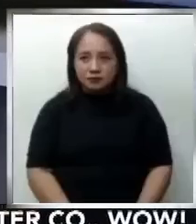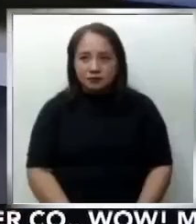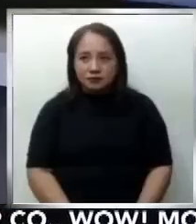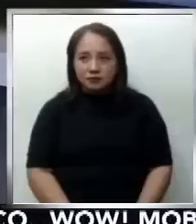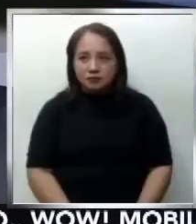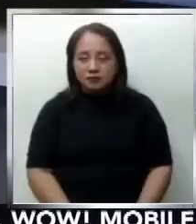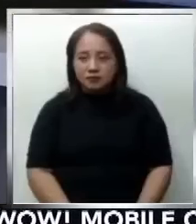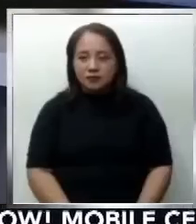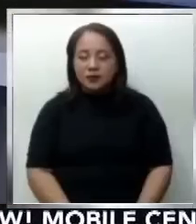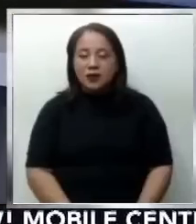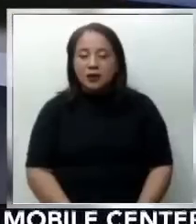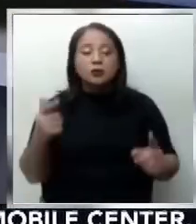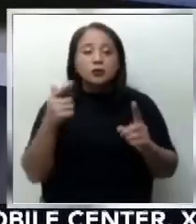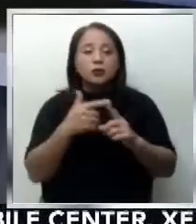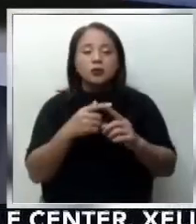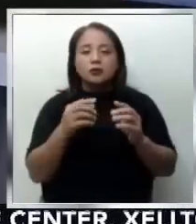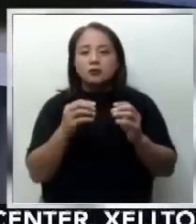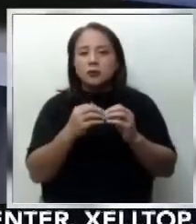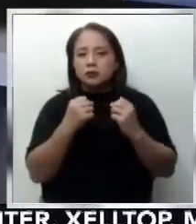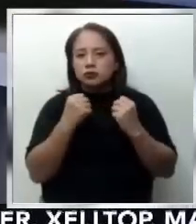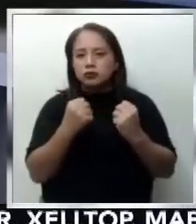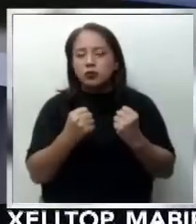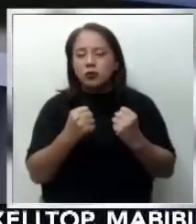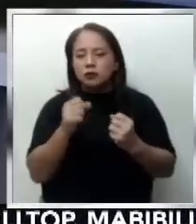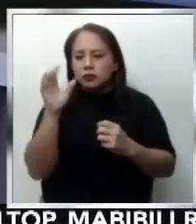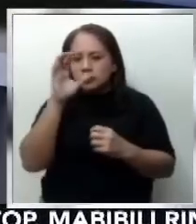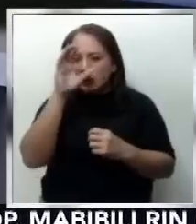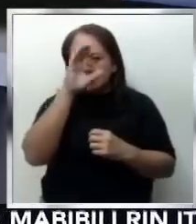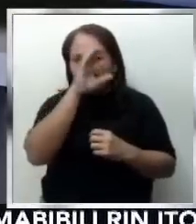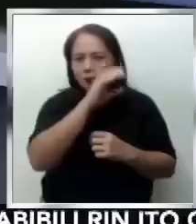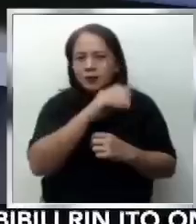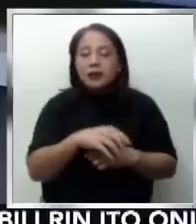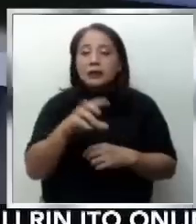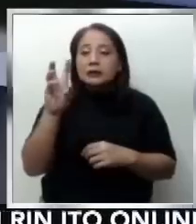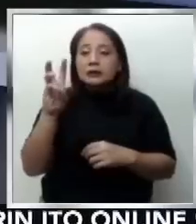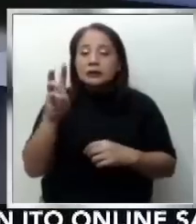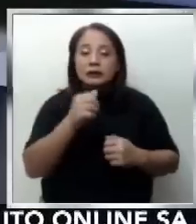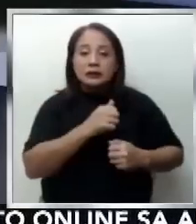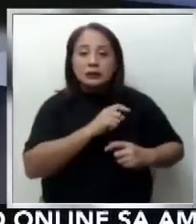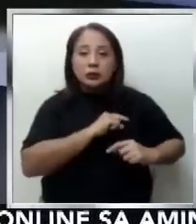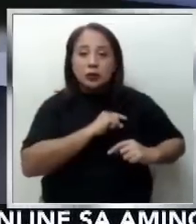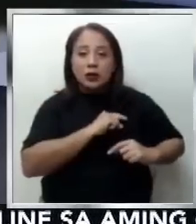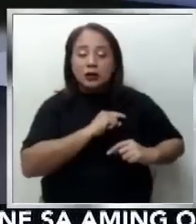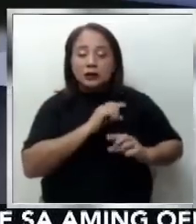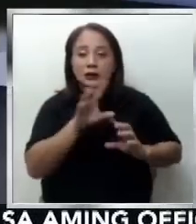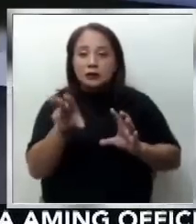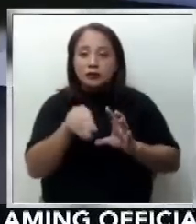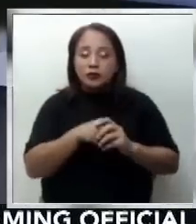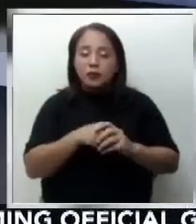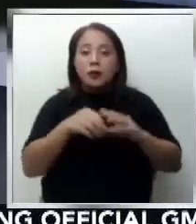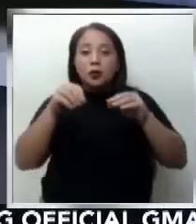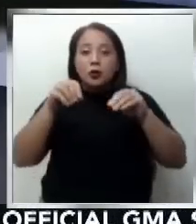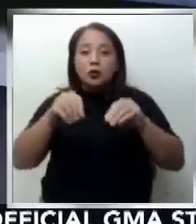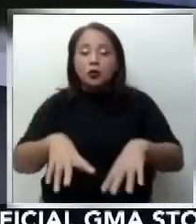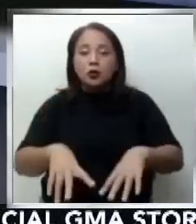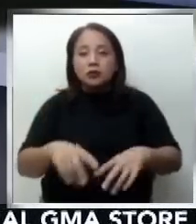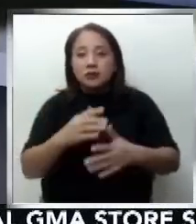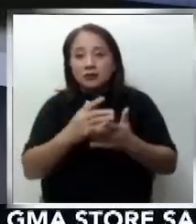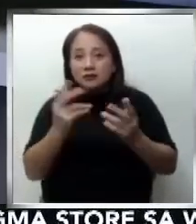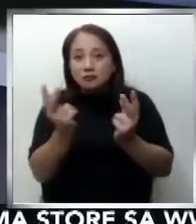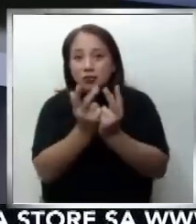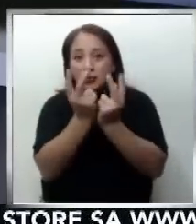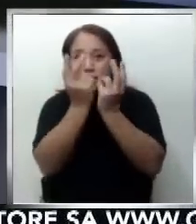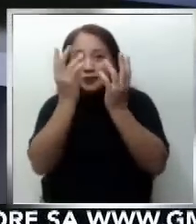Target na ng mas pinaigting na manhunt operation ang anim na gwardyang sangkot umano sa pagkawala ng ilang sabungero sa Manila